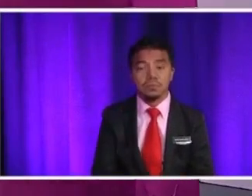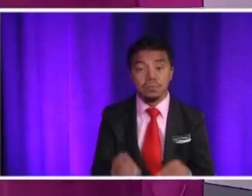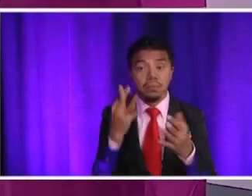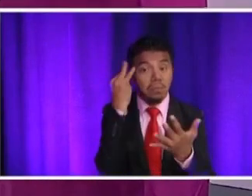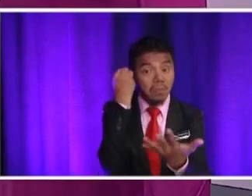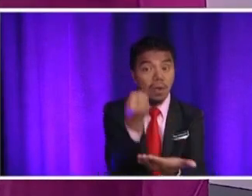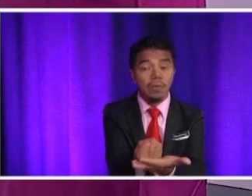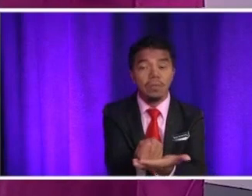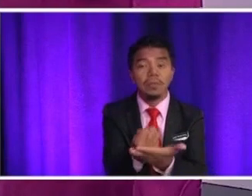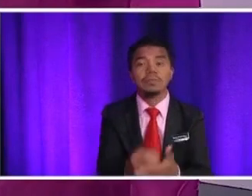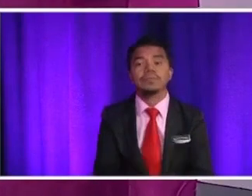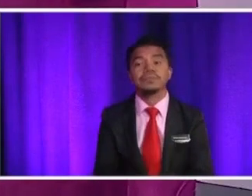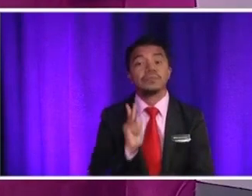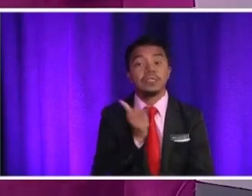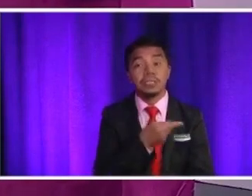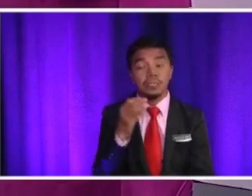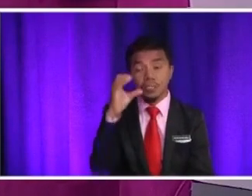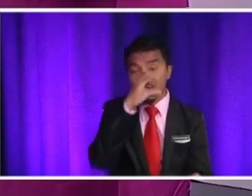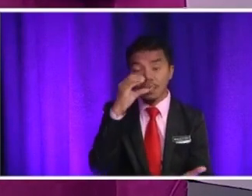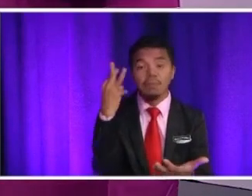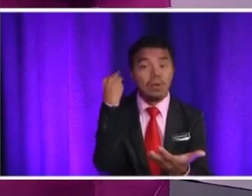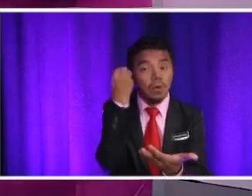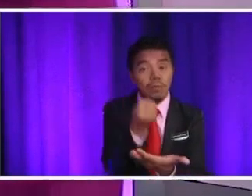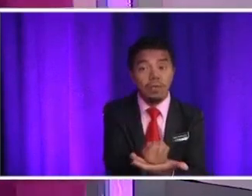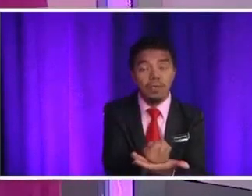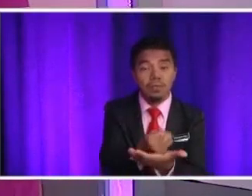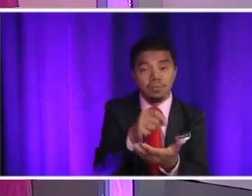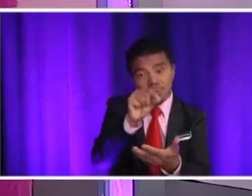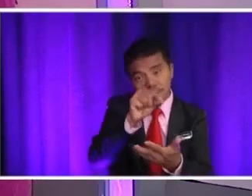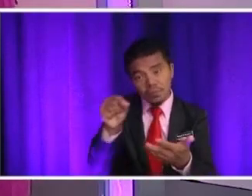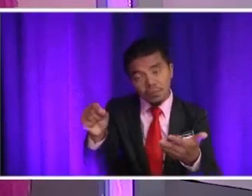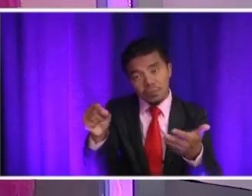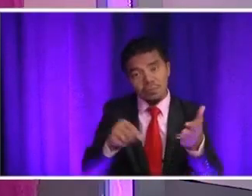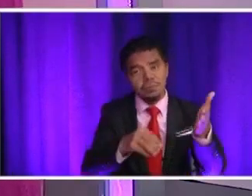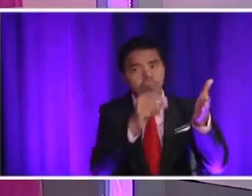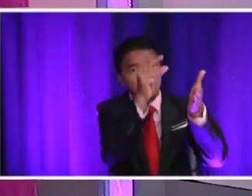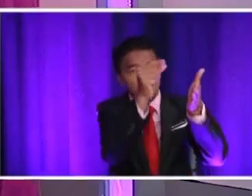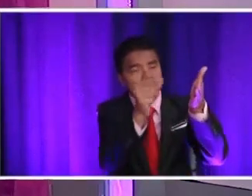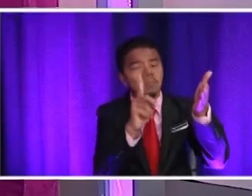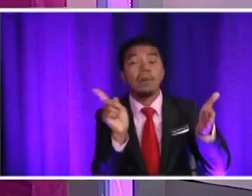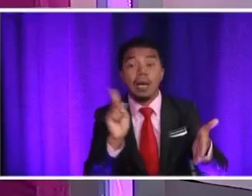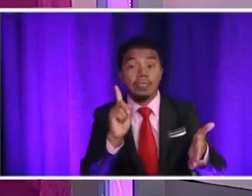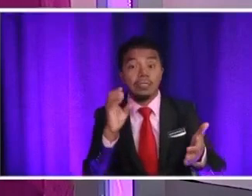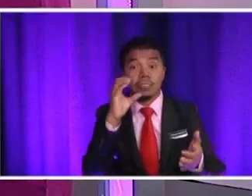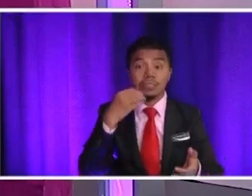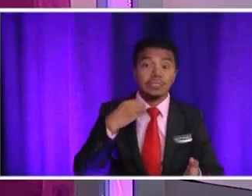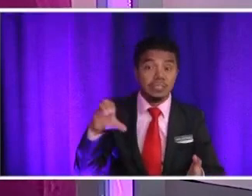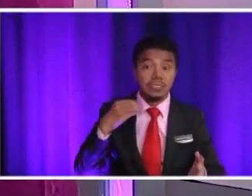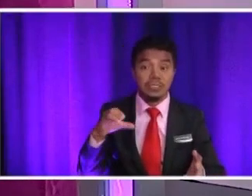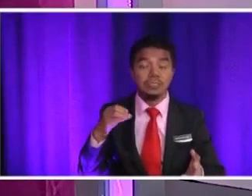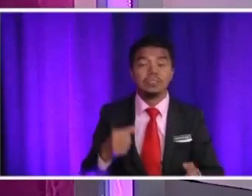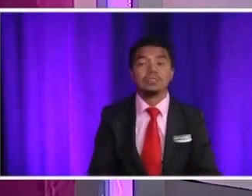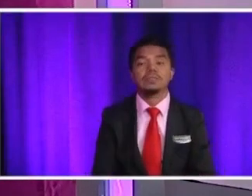tadi, kita cari dahulu maklumat. Okey, maklumat ini kita cari mana ciri. Ya, daripada apa yang kita